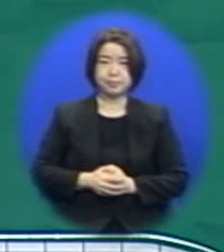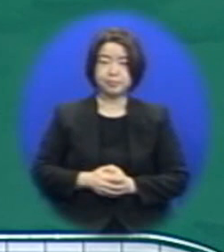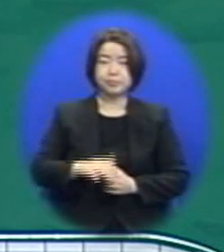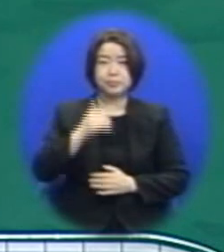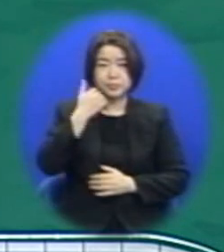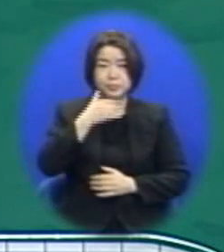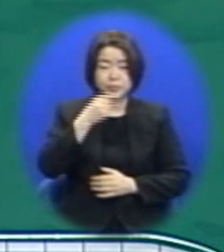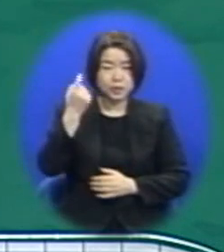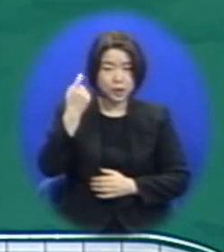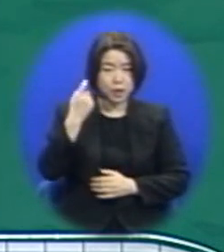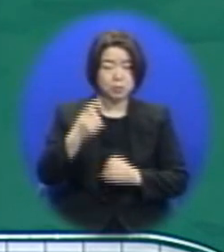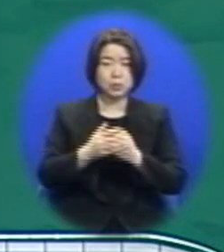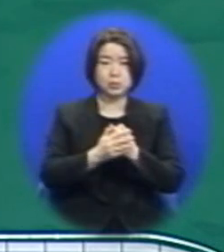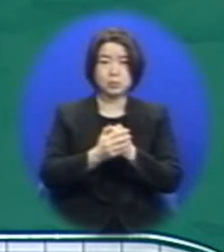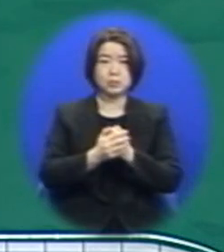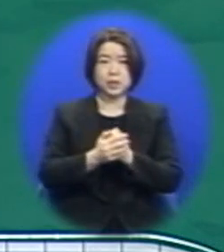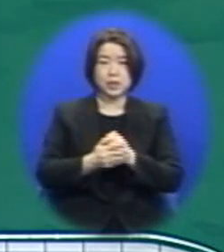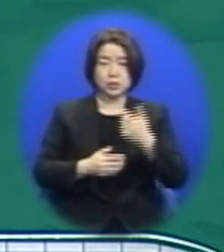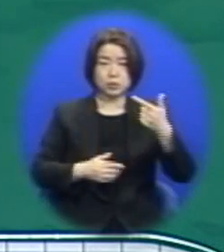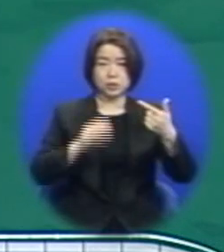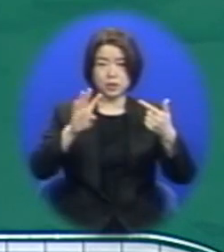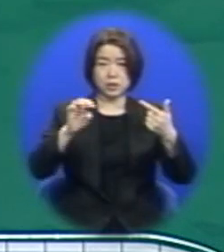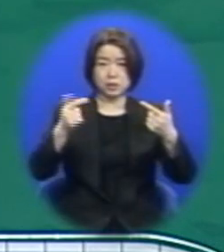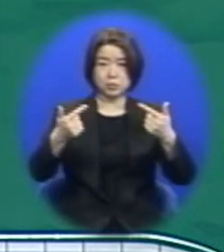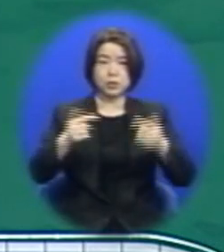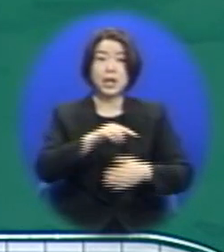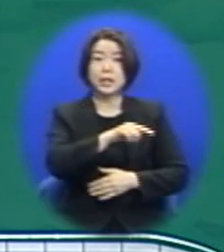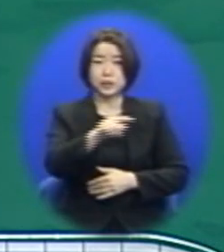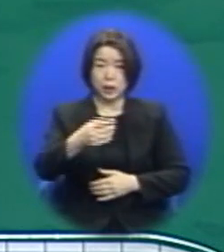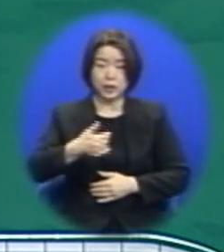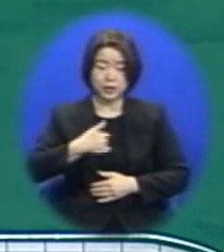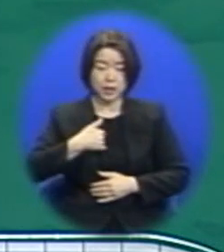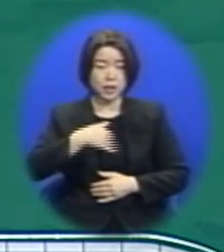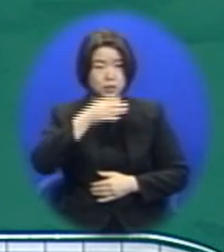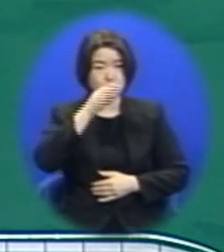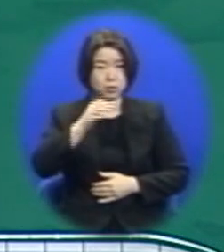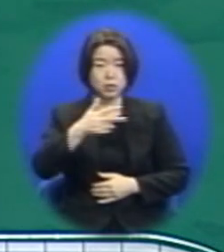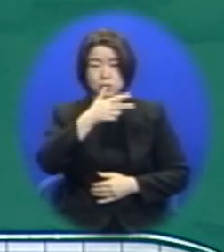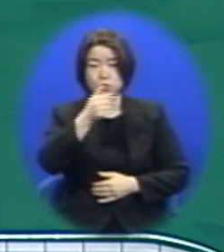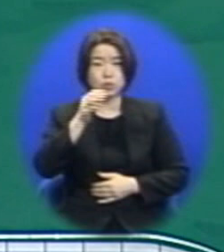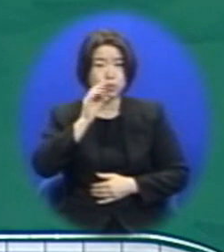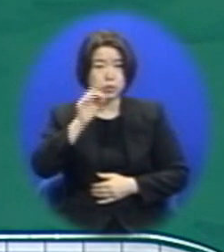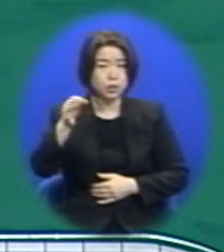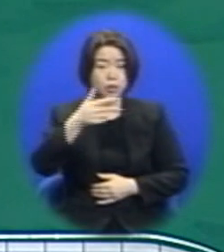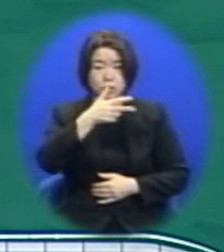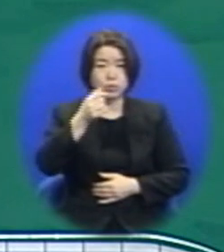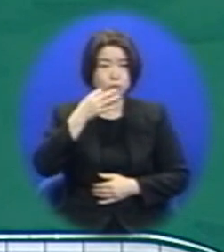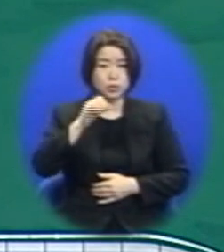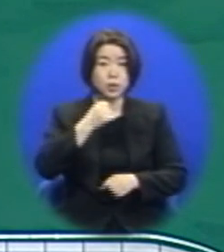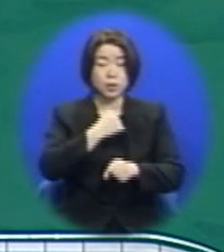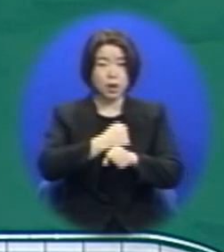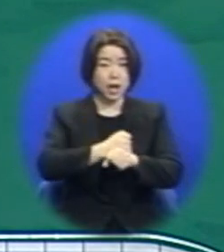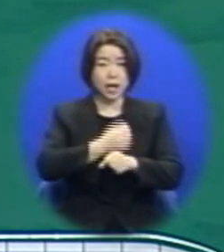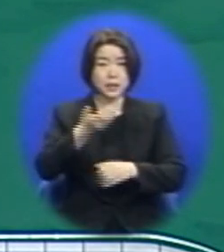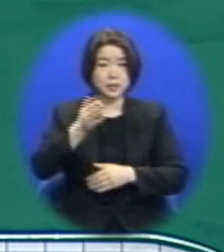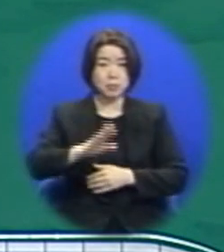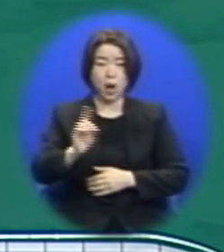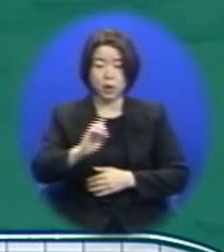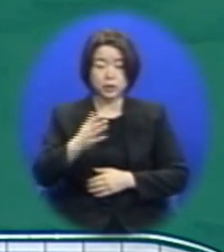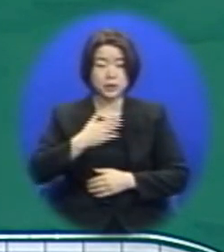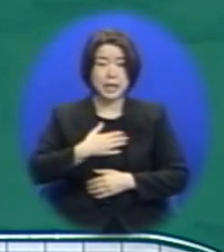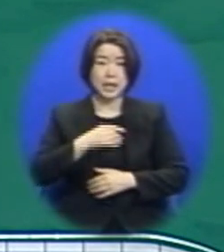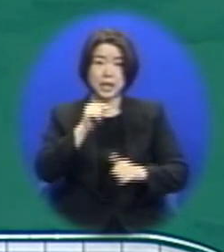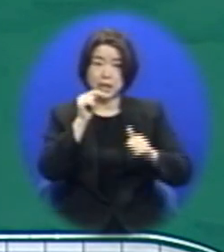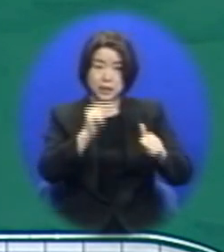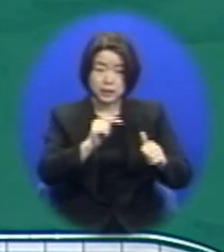누가복음 6장 46절에 너희는 나를 불러 주여 주여 하면서도 어찌하여 내가 말하는 것을 행하지